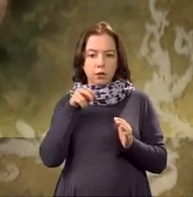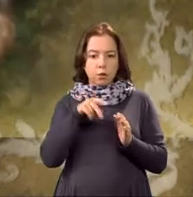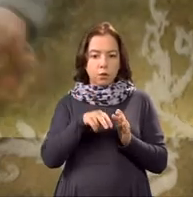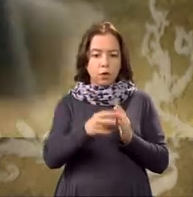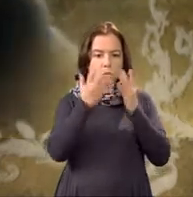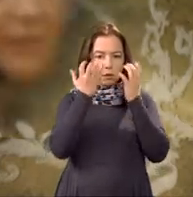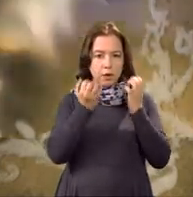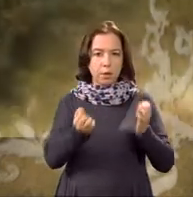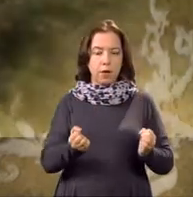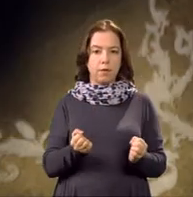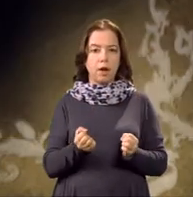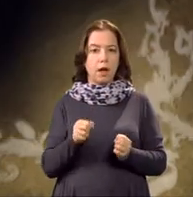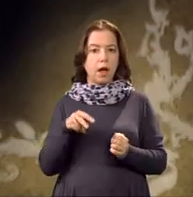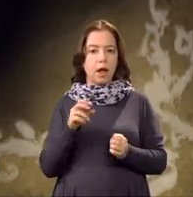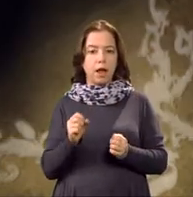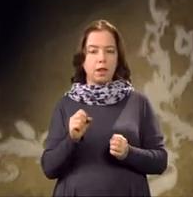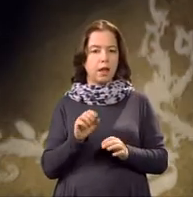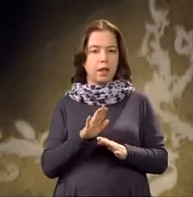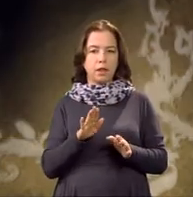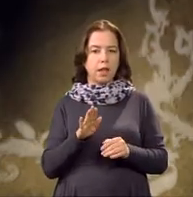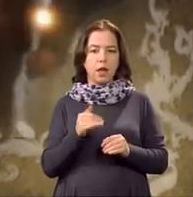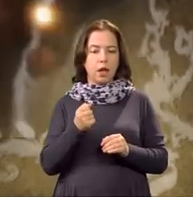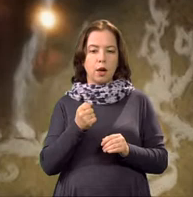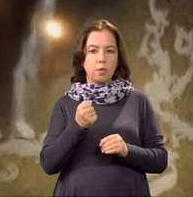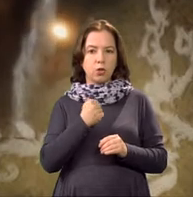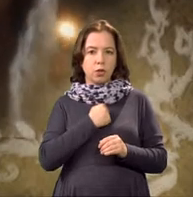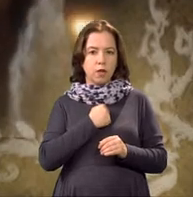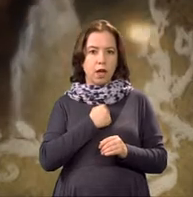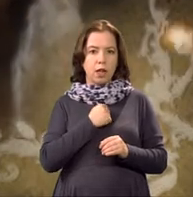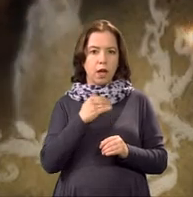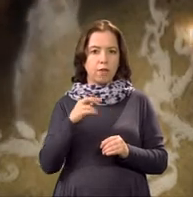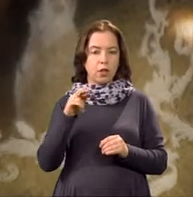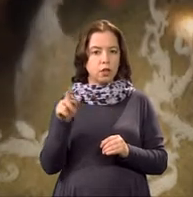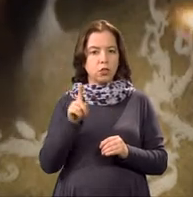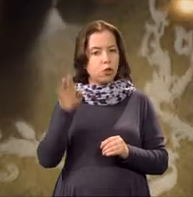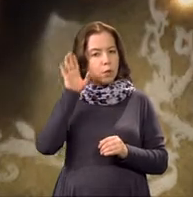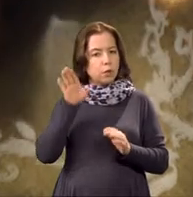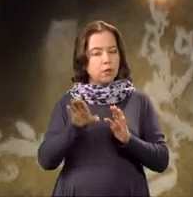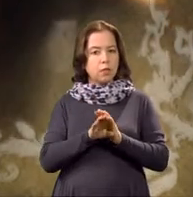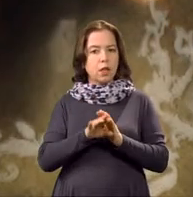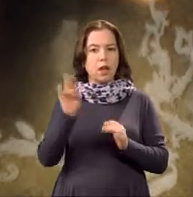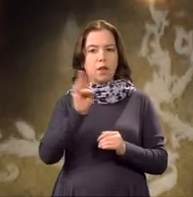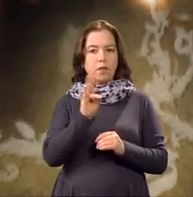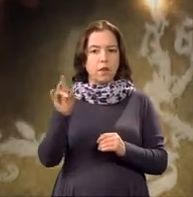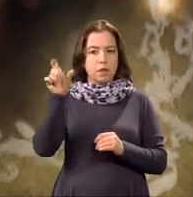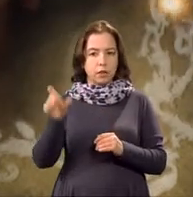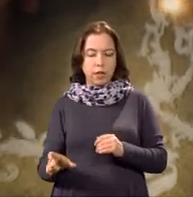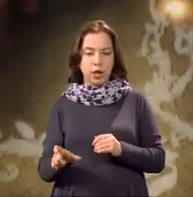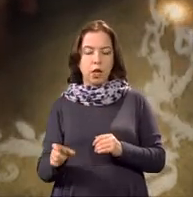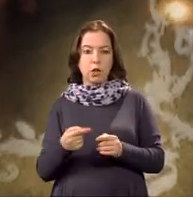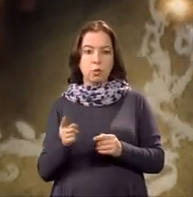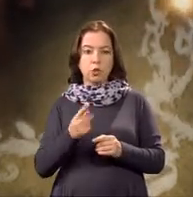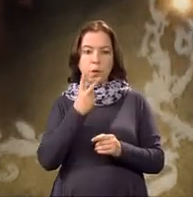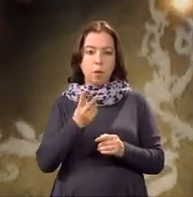темряву. Проте не пошкодувала Феодосія, що послухалася духівника, бо побачила печерні